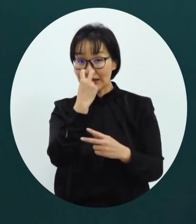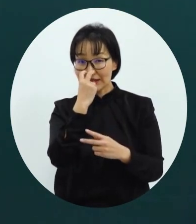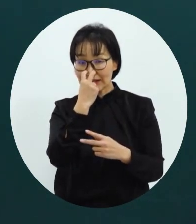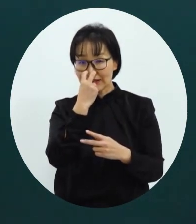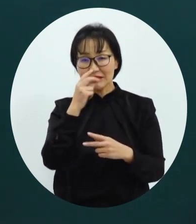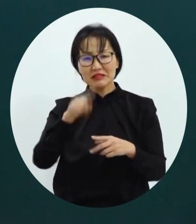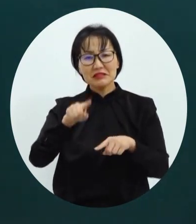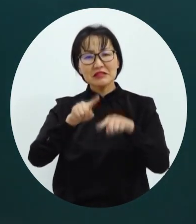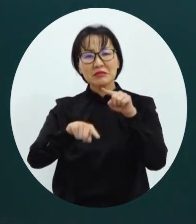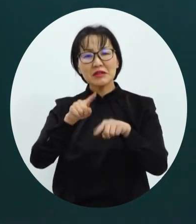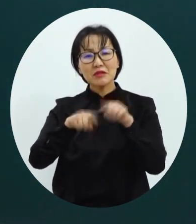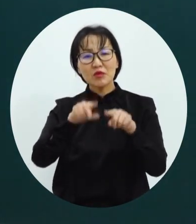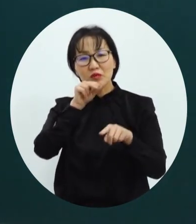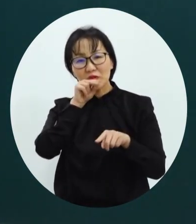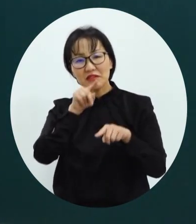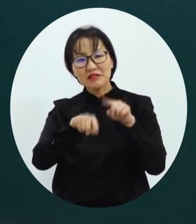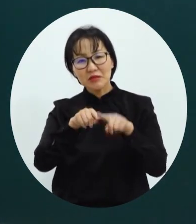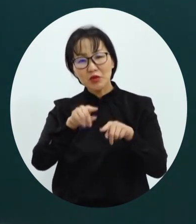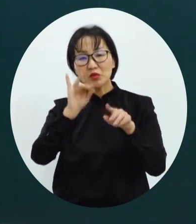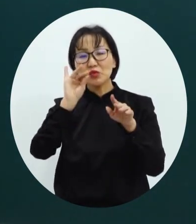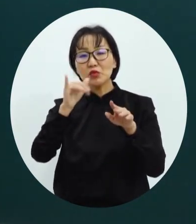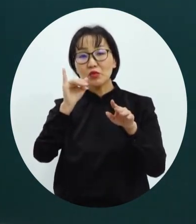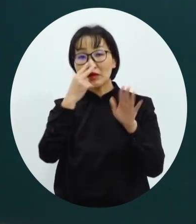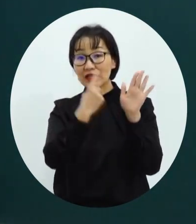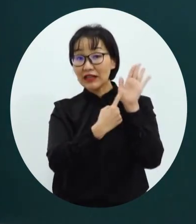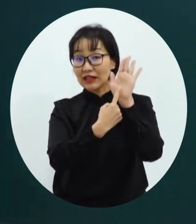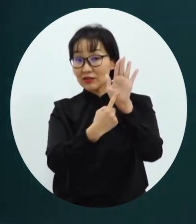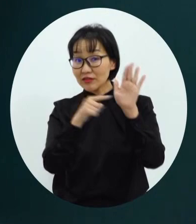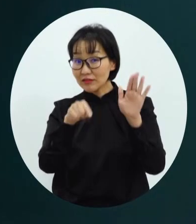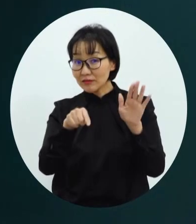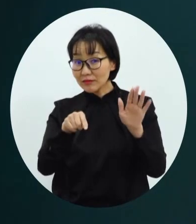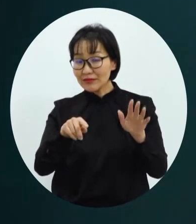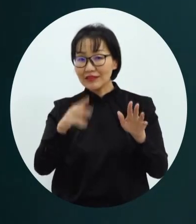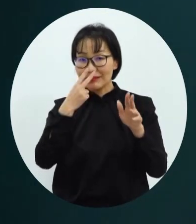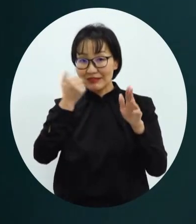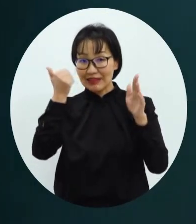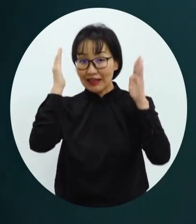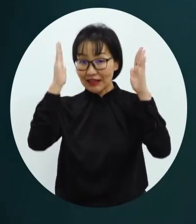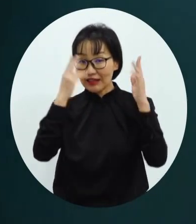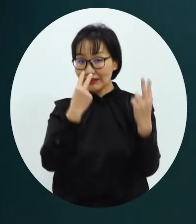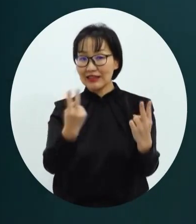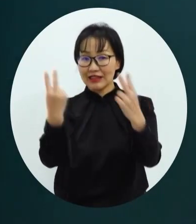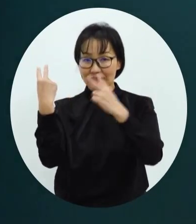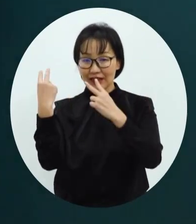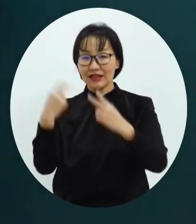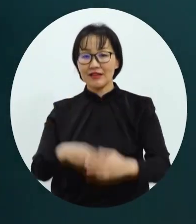үйл явдал энэ зураг байна? Юу илэрхийлж байна? Ерөнхийд нь юу гэж нэрлэх вэ гэдгийг анхаарч үзээрэй. За.